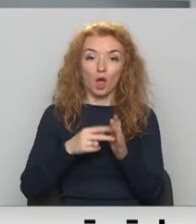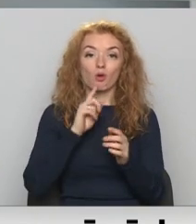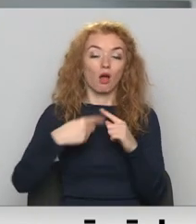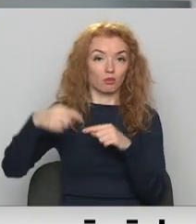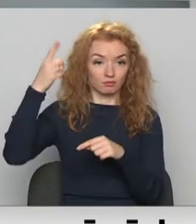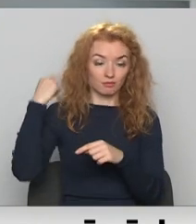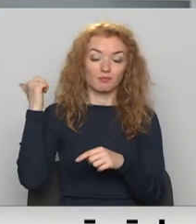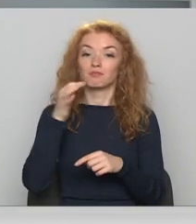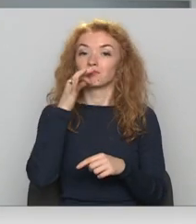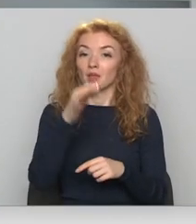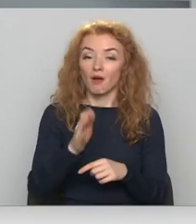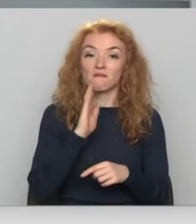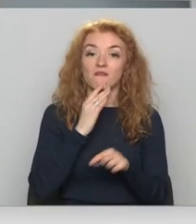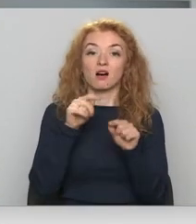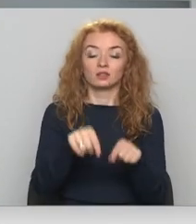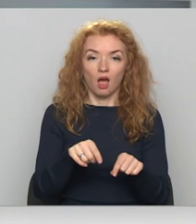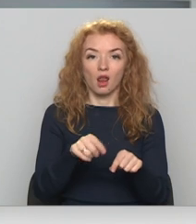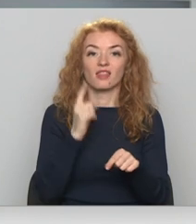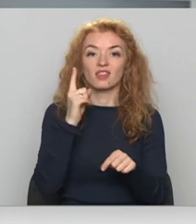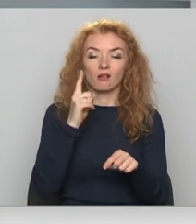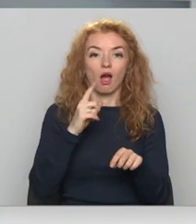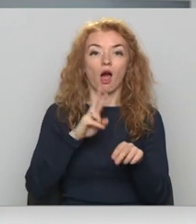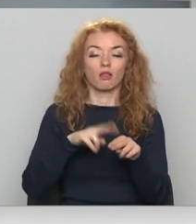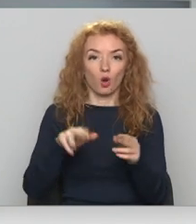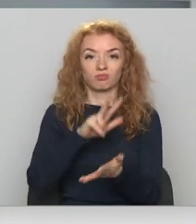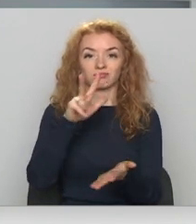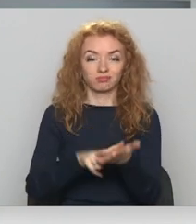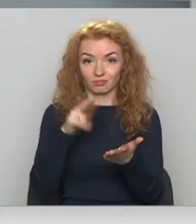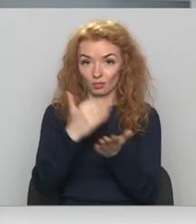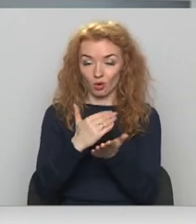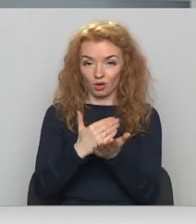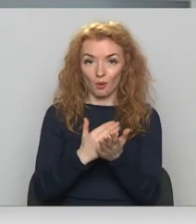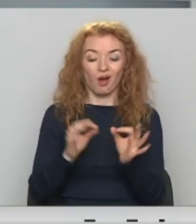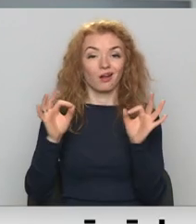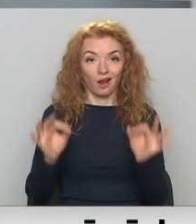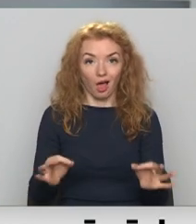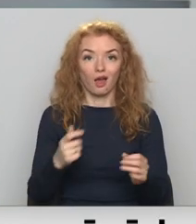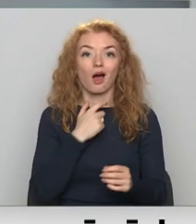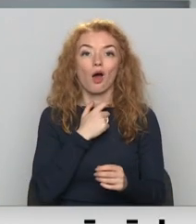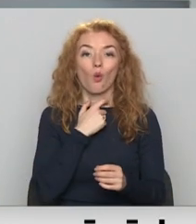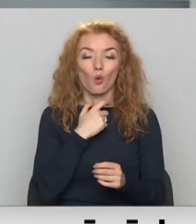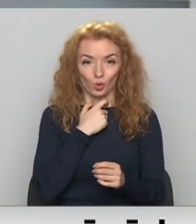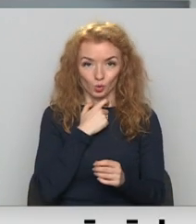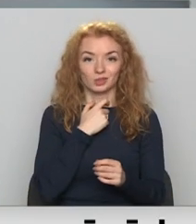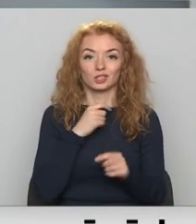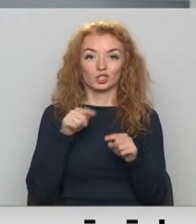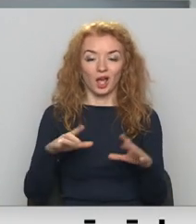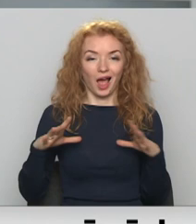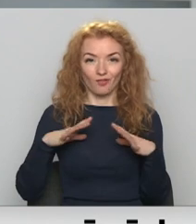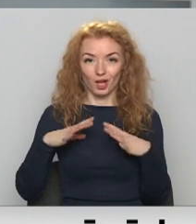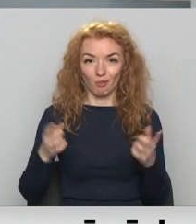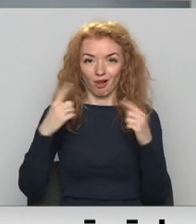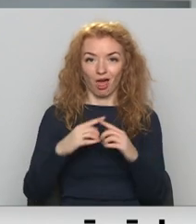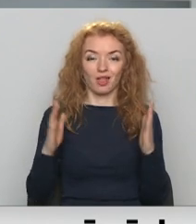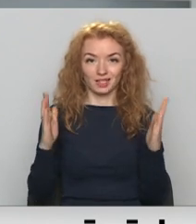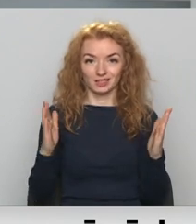mums tikai valdība apstiprināja šo notekūdeņu monitoringa programmu. Reāli ir tā, ka augustu, ko es pieminēju, šis atvaļinājuma laiks, ka mums